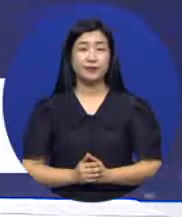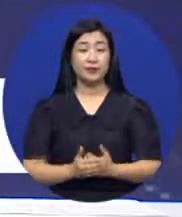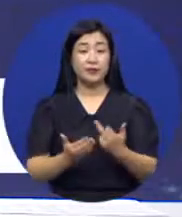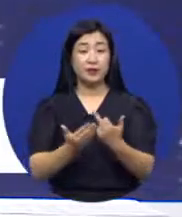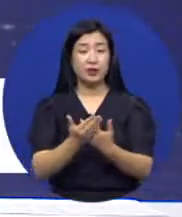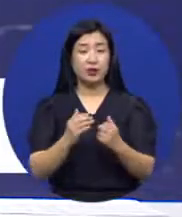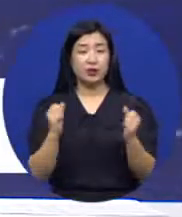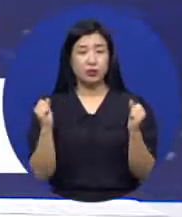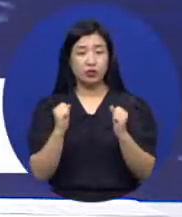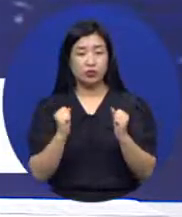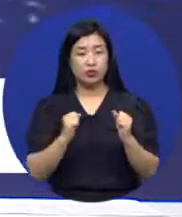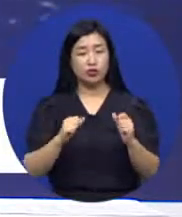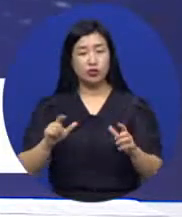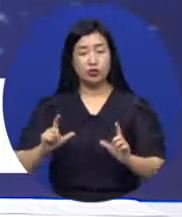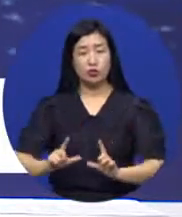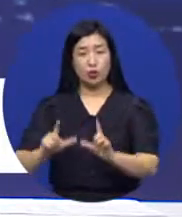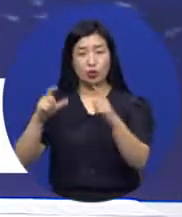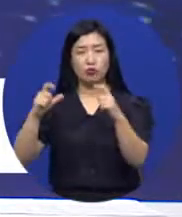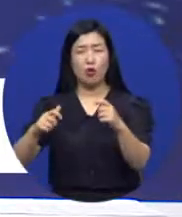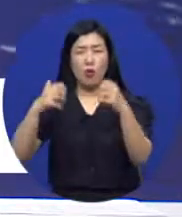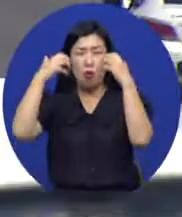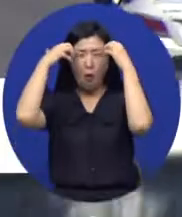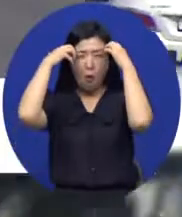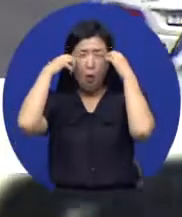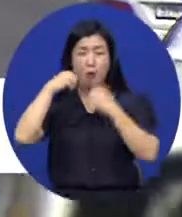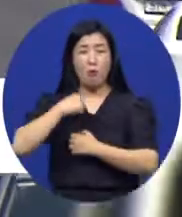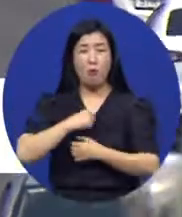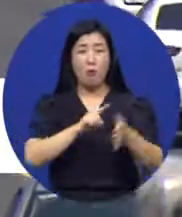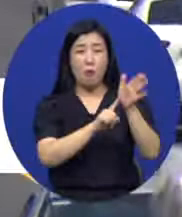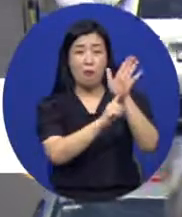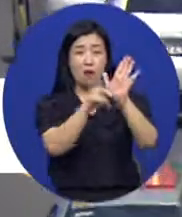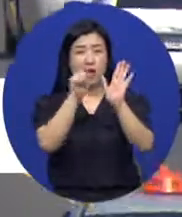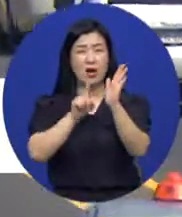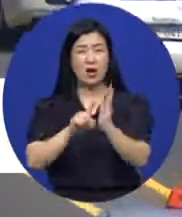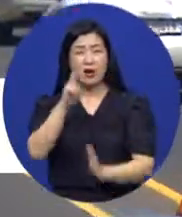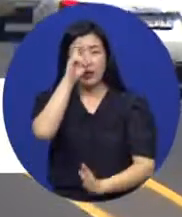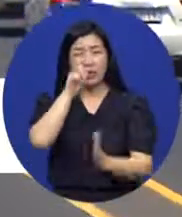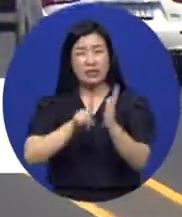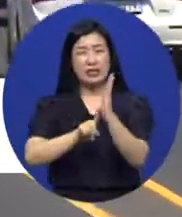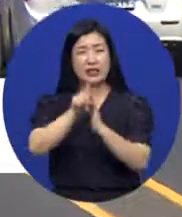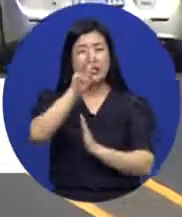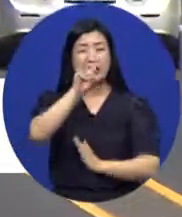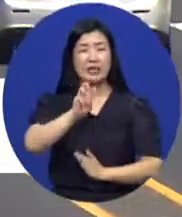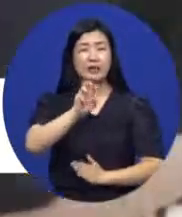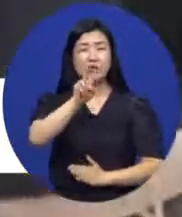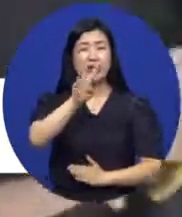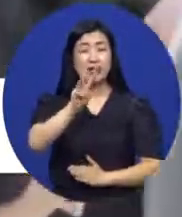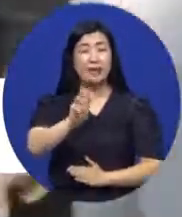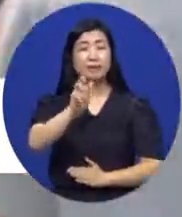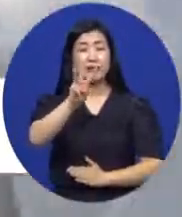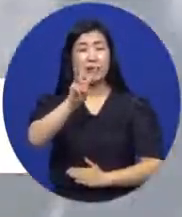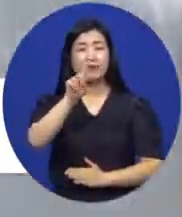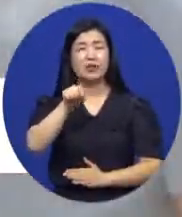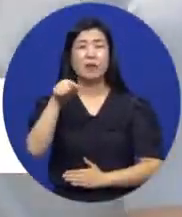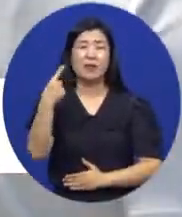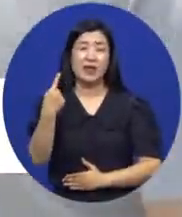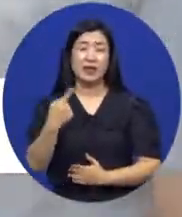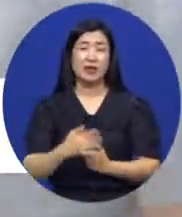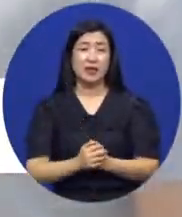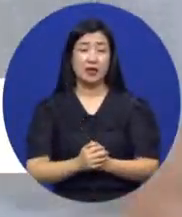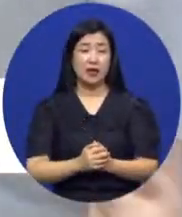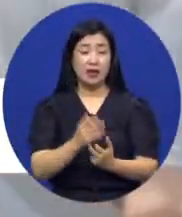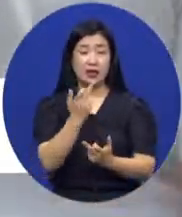제주 북부와 동부 지역에 폭염주의보가 내려진 가운데 제주시의 낮 최고 기온은 33.1도까지 올랐습니다.